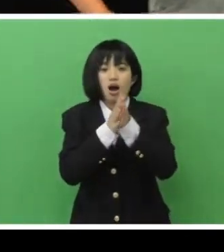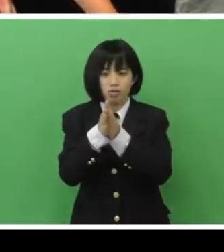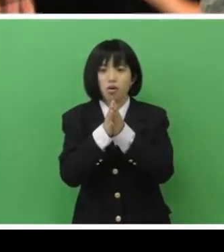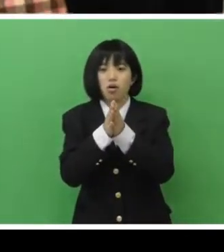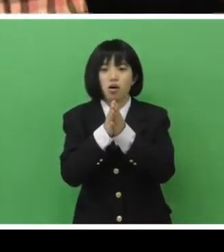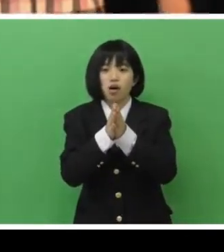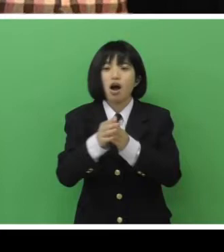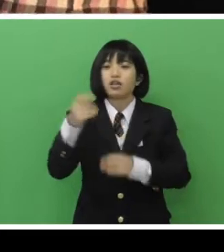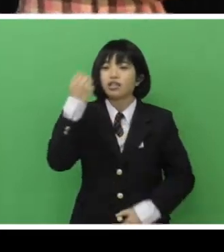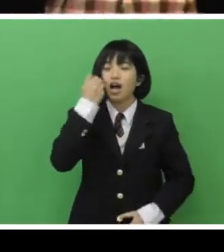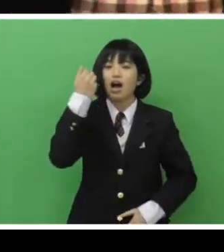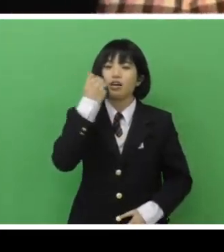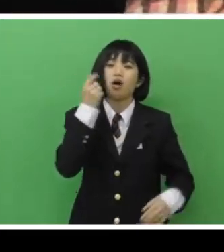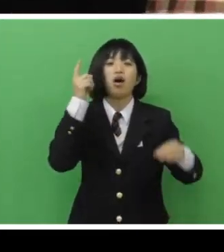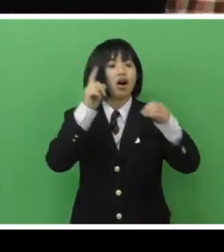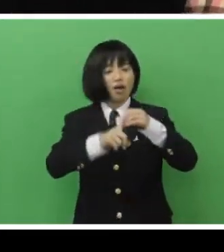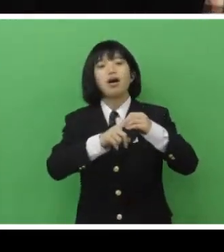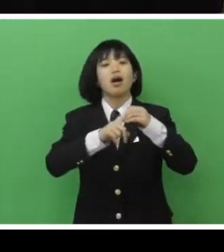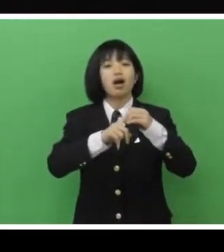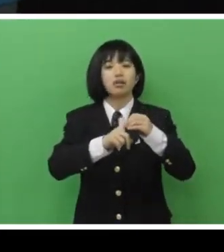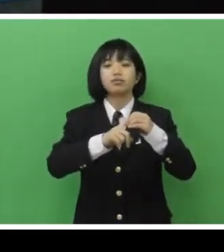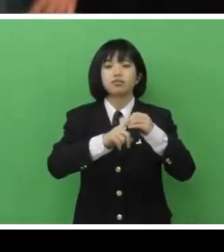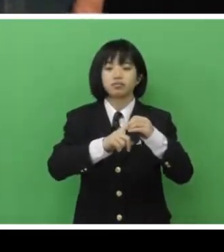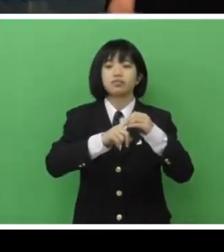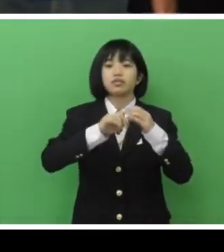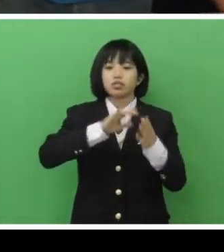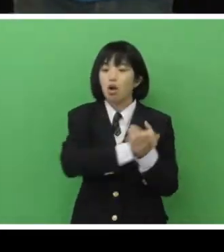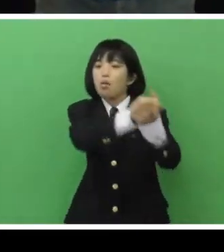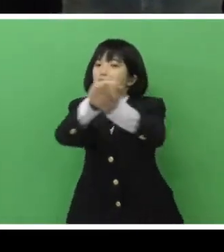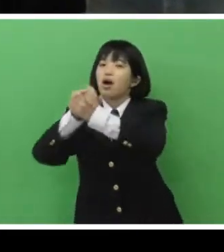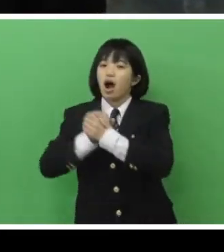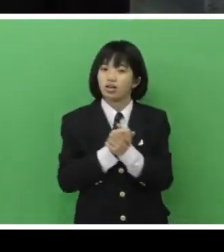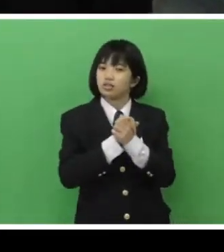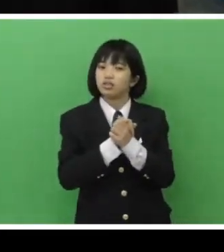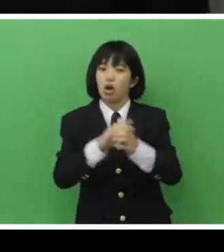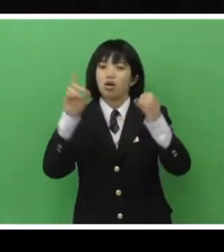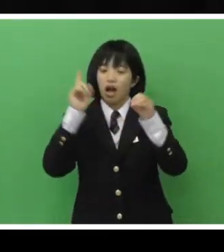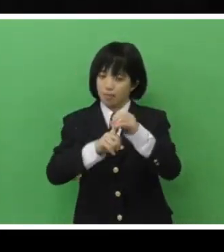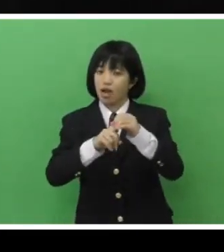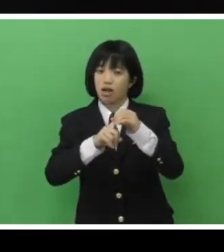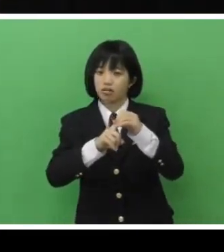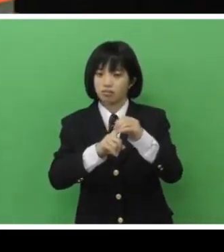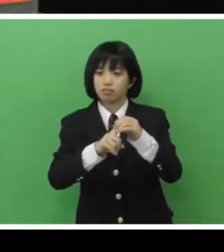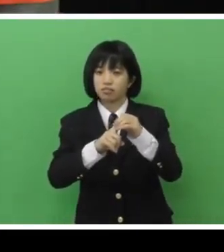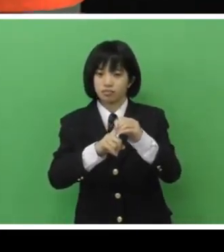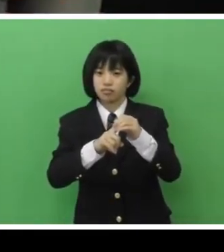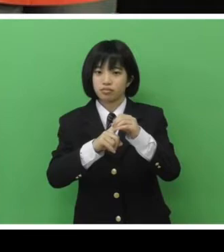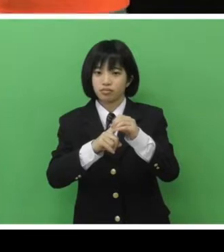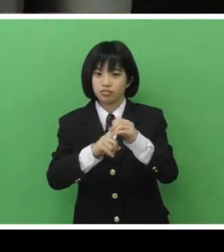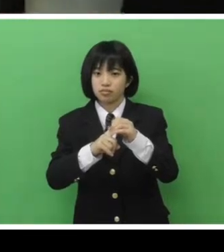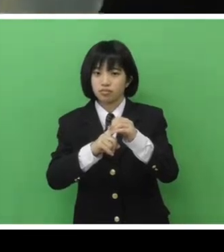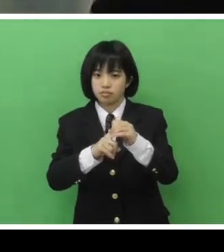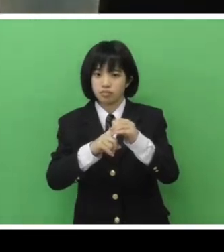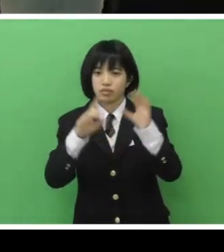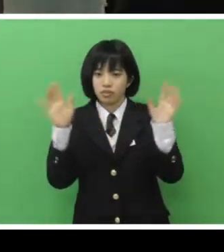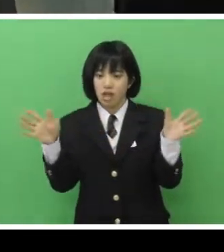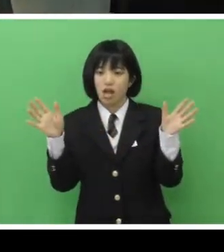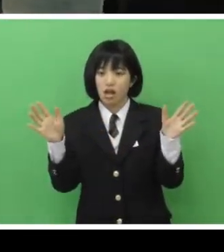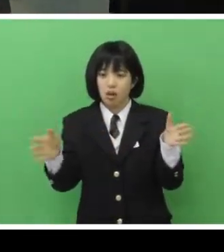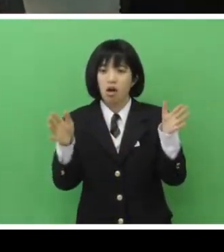洗おう誰のため、友達のため。